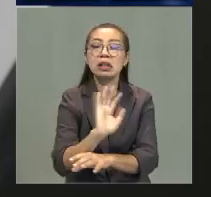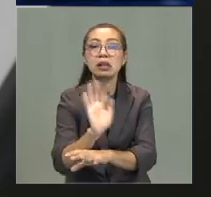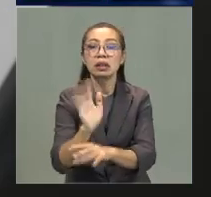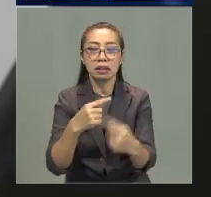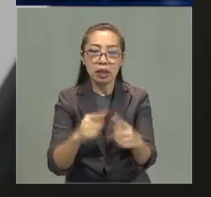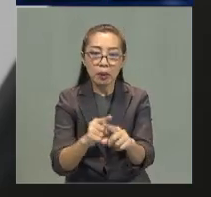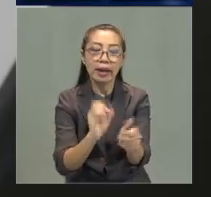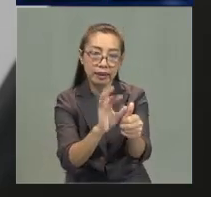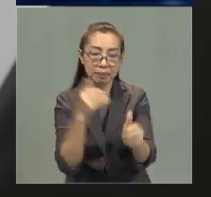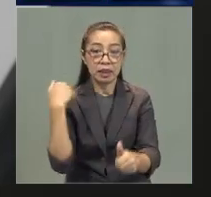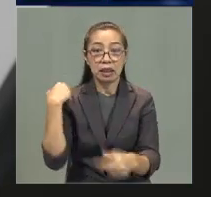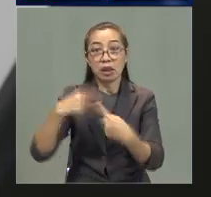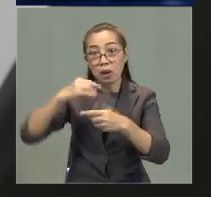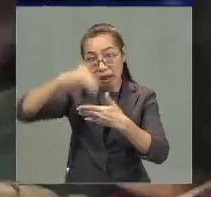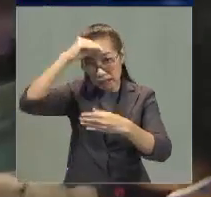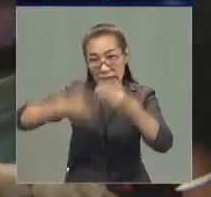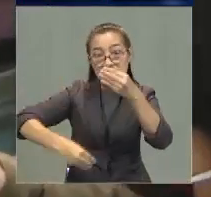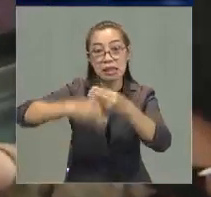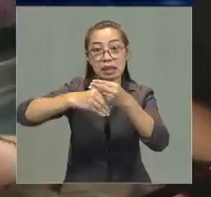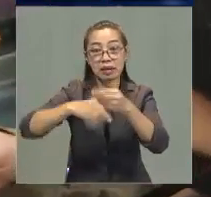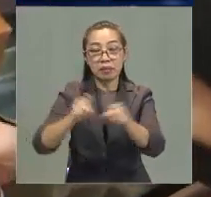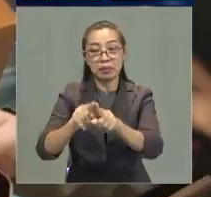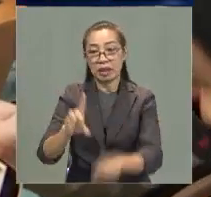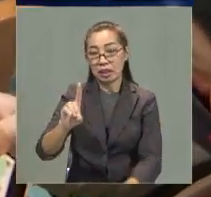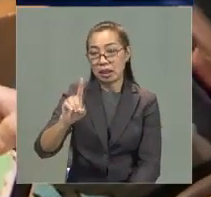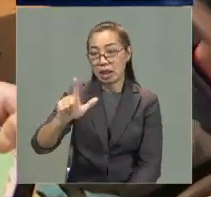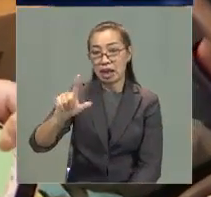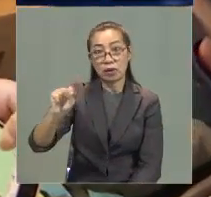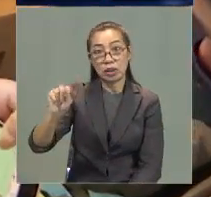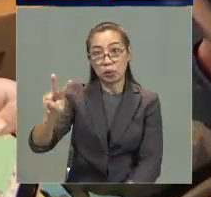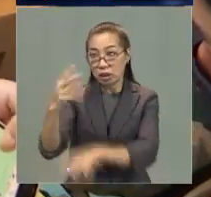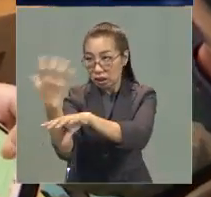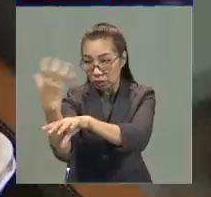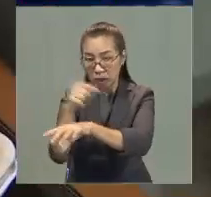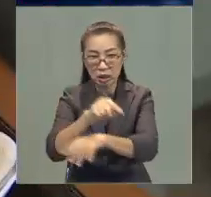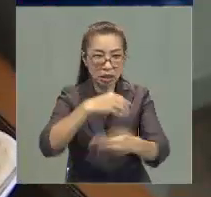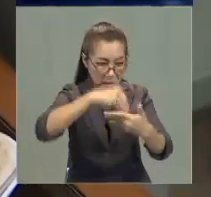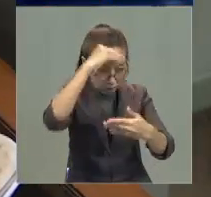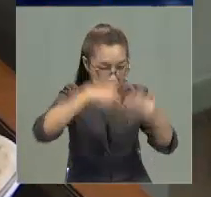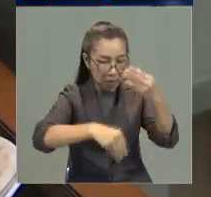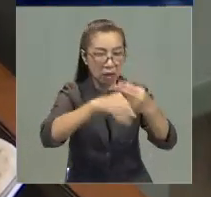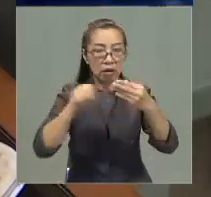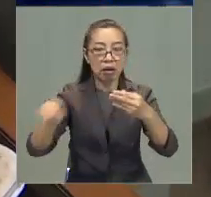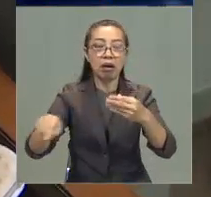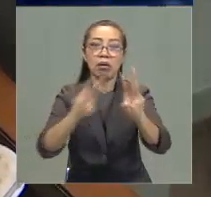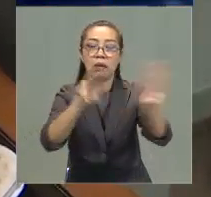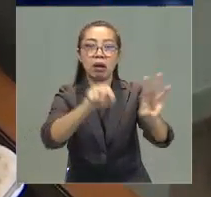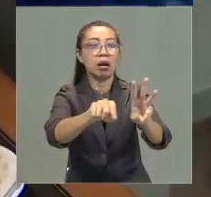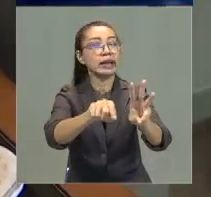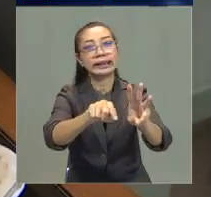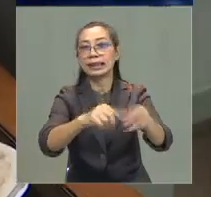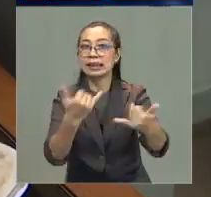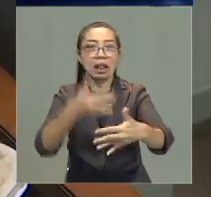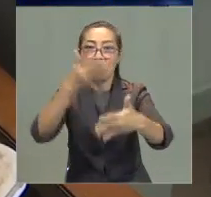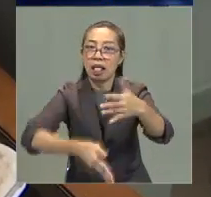ข็นส่วนการเรียนเสริมควบคู่ไปกับ DLTV จะเจอปัญหาคนเข้าไปเยอะจนทำให้เว็บไ